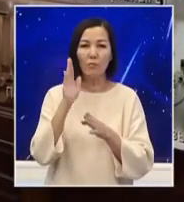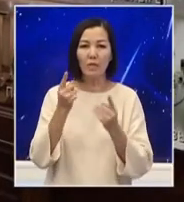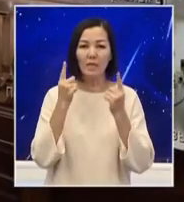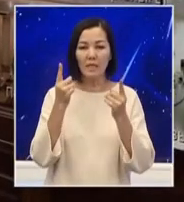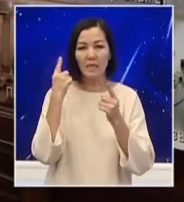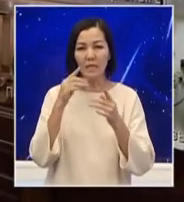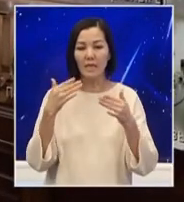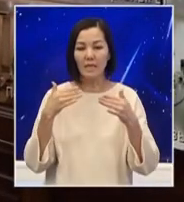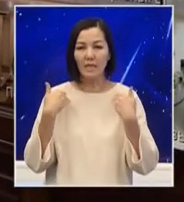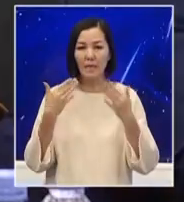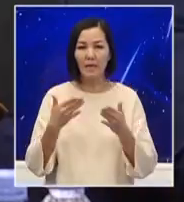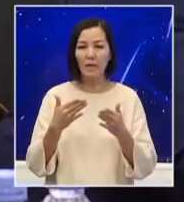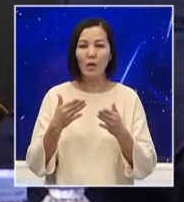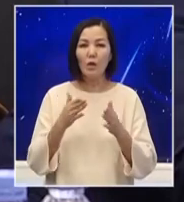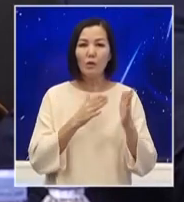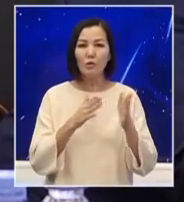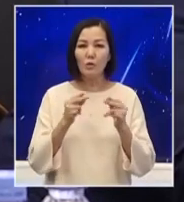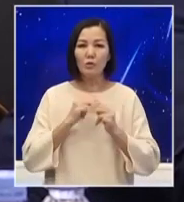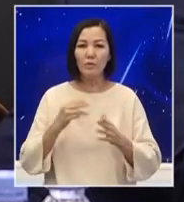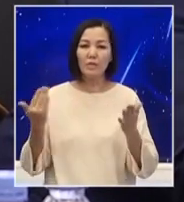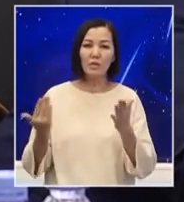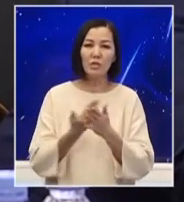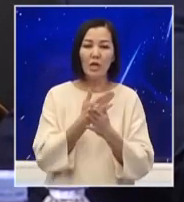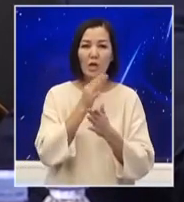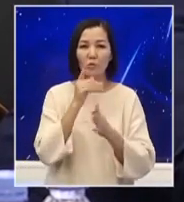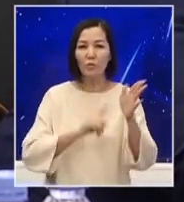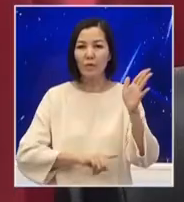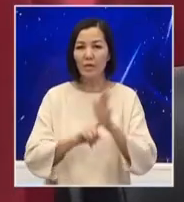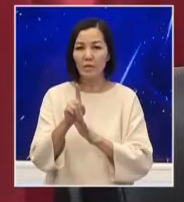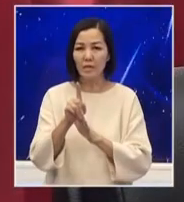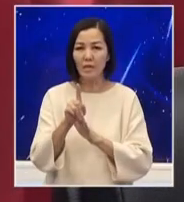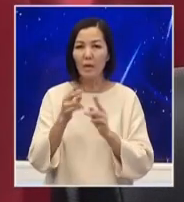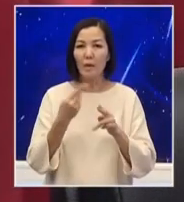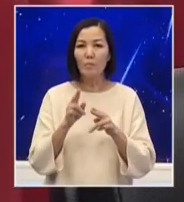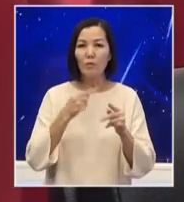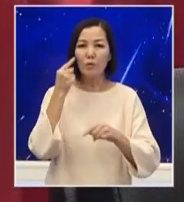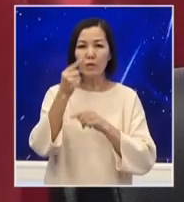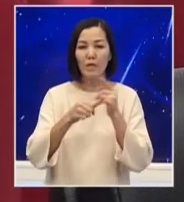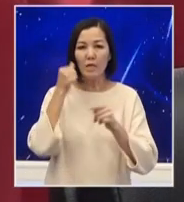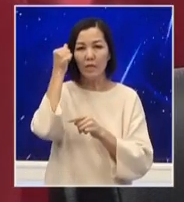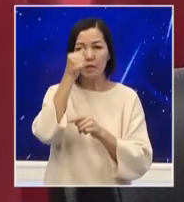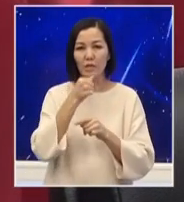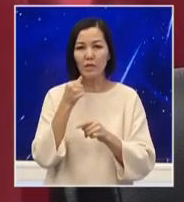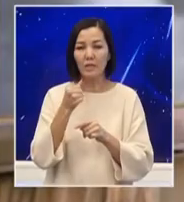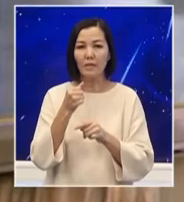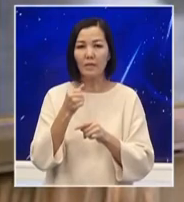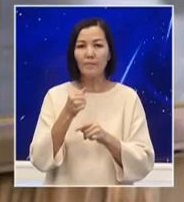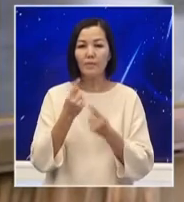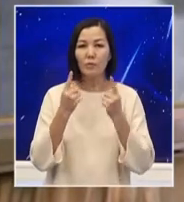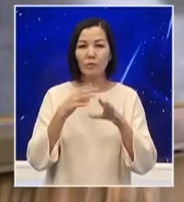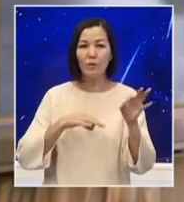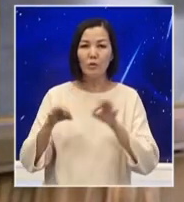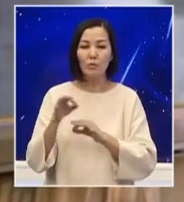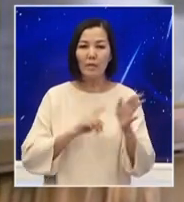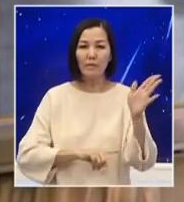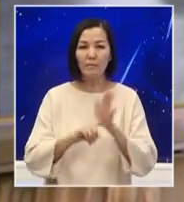болатын тың идеялар жүйелі жұмыстың жаңа кезеңіне жол ашатындай дейді. бұл келер жылға күтілетін сүбелі